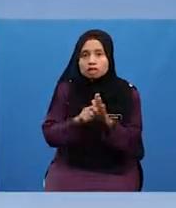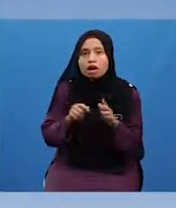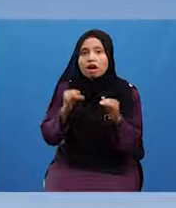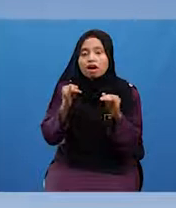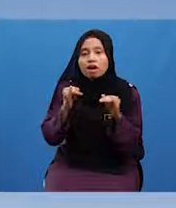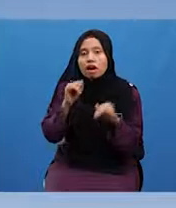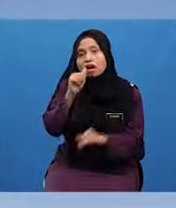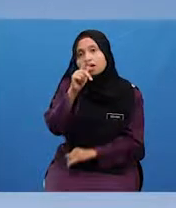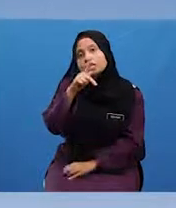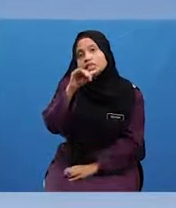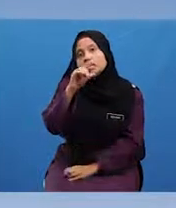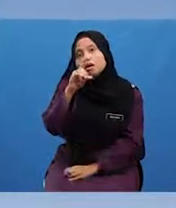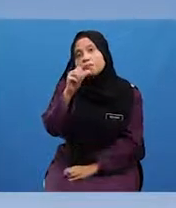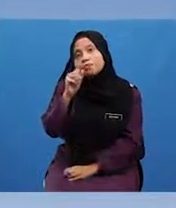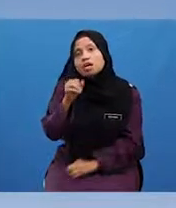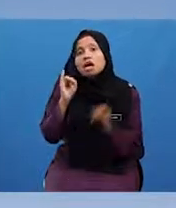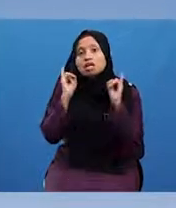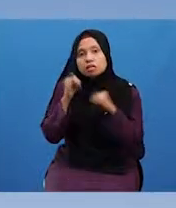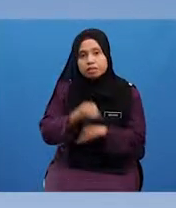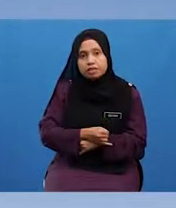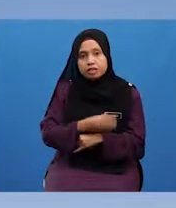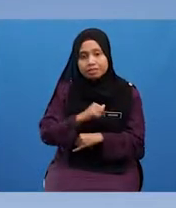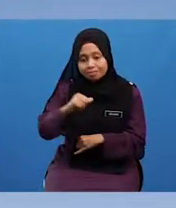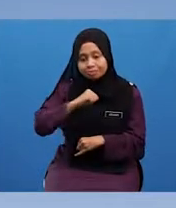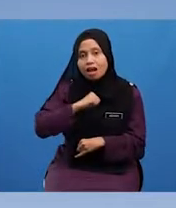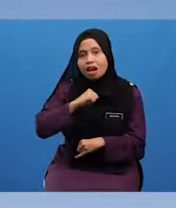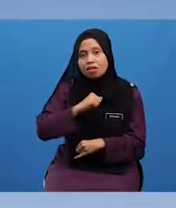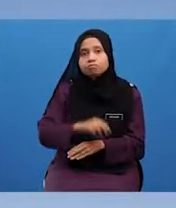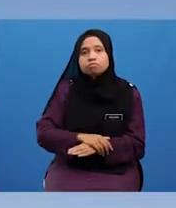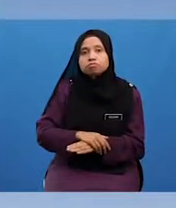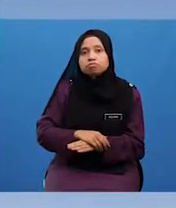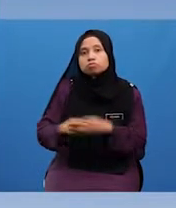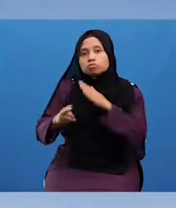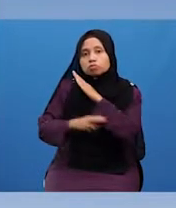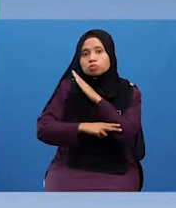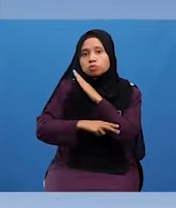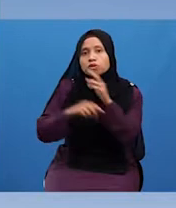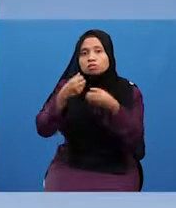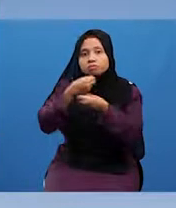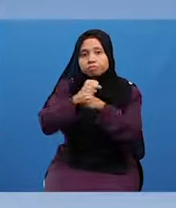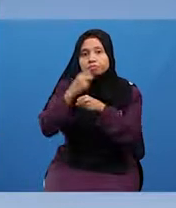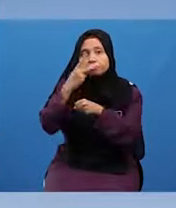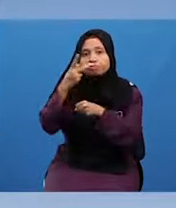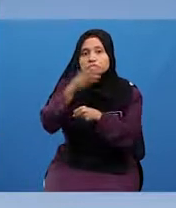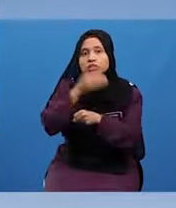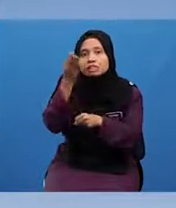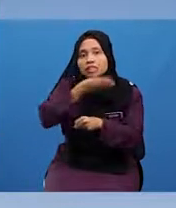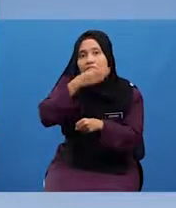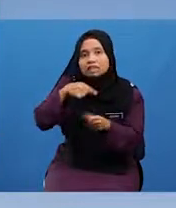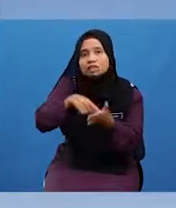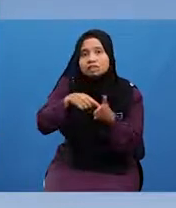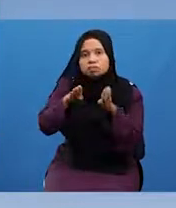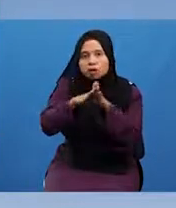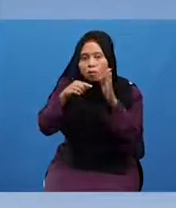akidah, ibadah dan akhlak. Hukum berbentuk perintah dan larangan ini